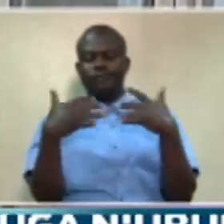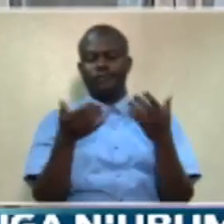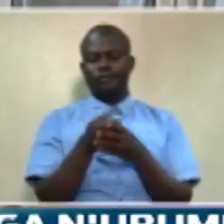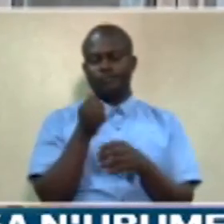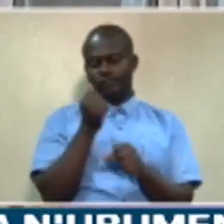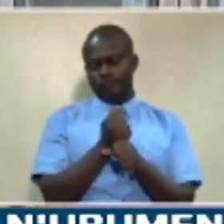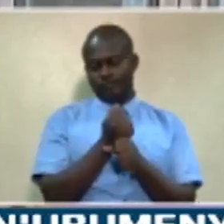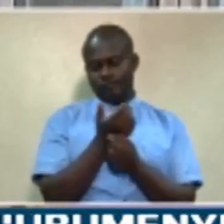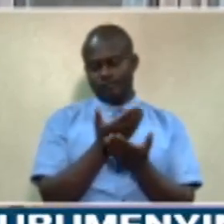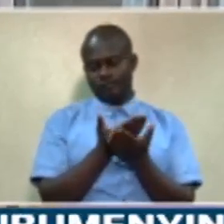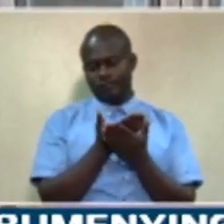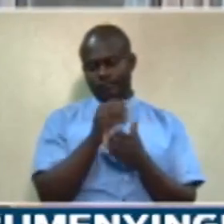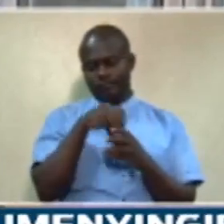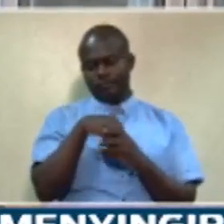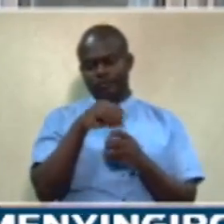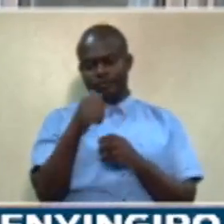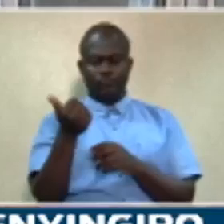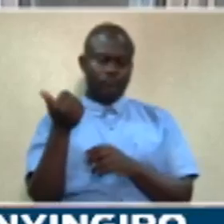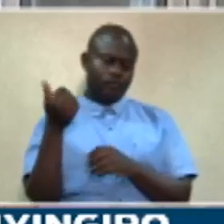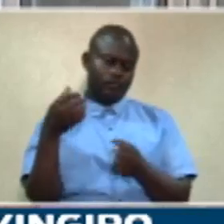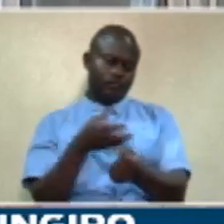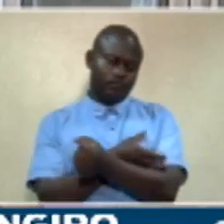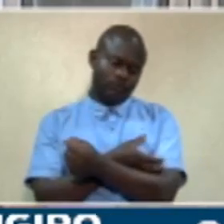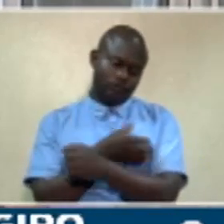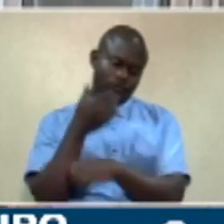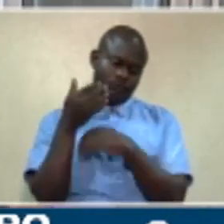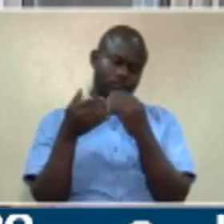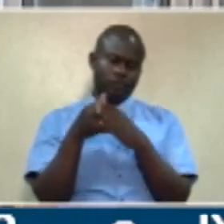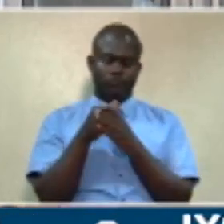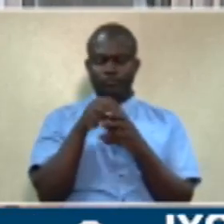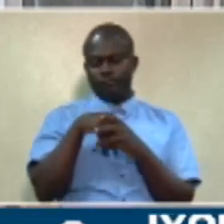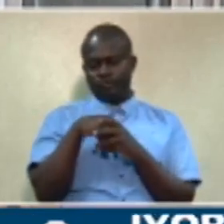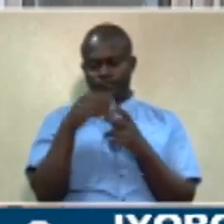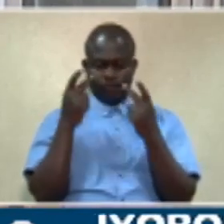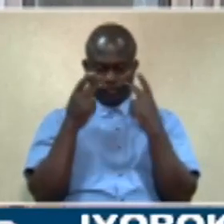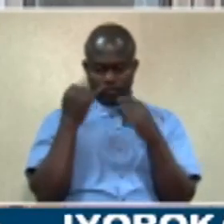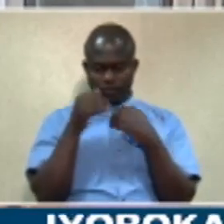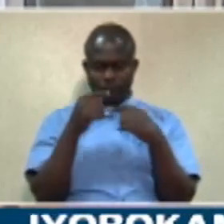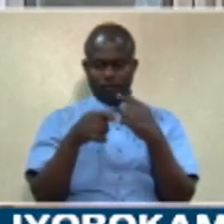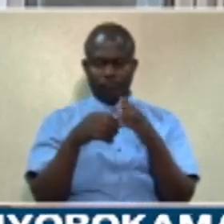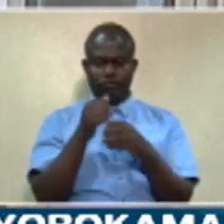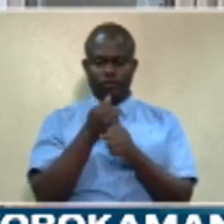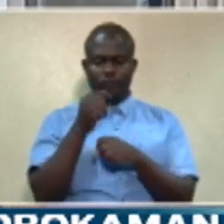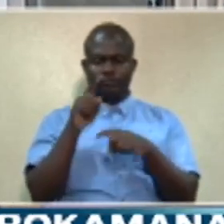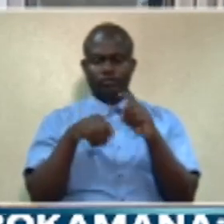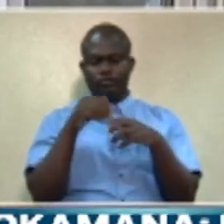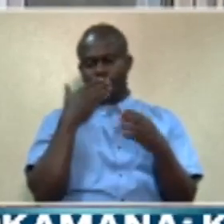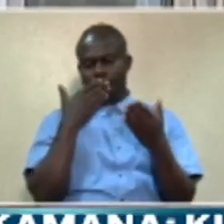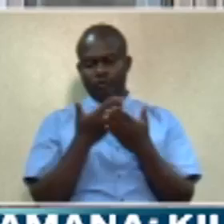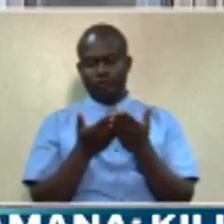ibisabwa yuko hashyirwamo izindi mbaraga tuzishyiremo, turebe ko twakomeza tukajya muri politiki